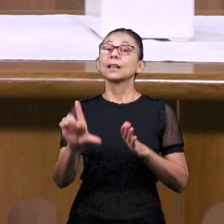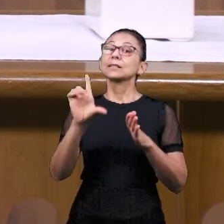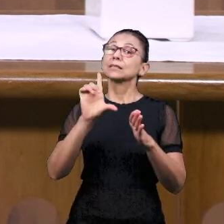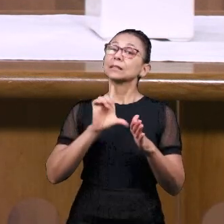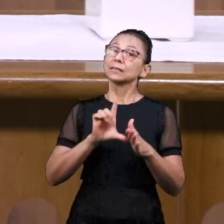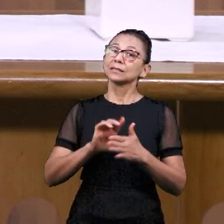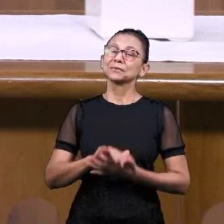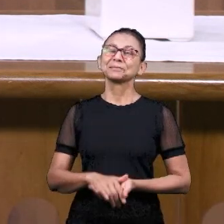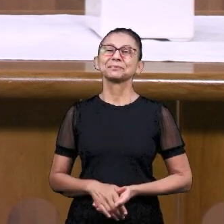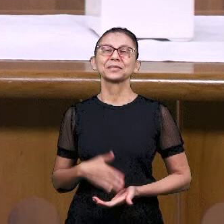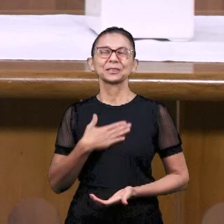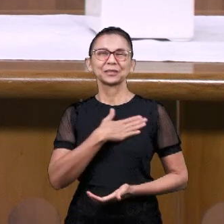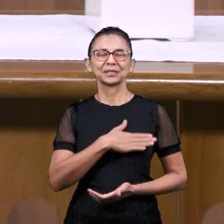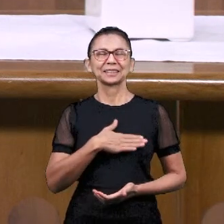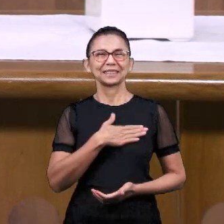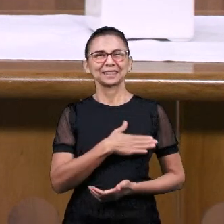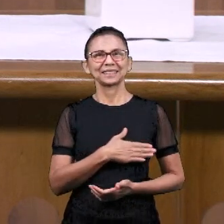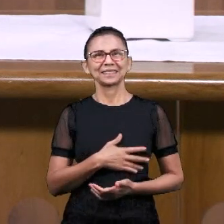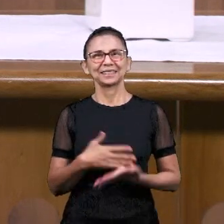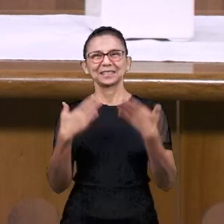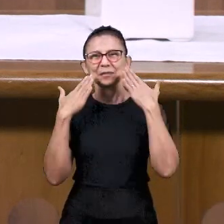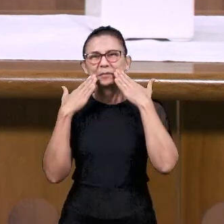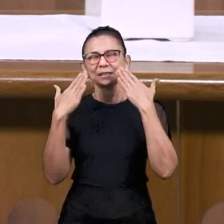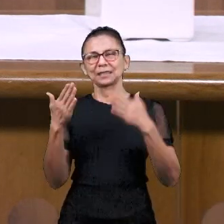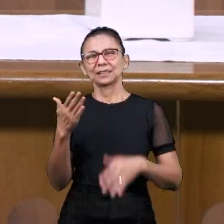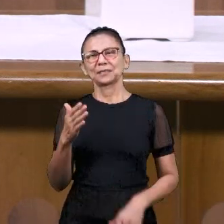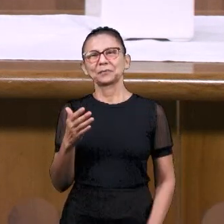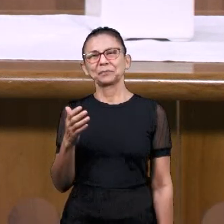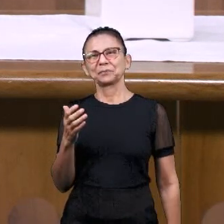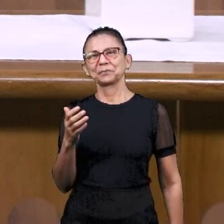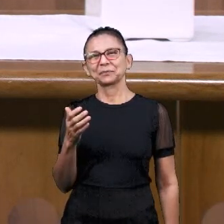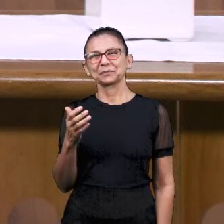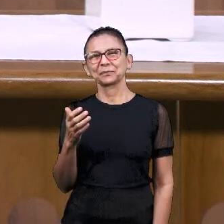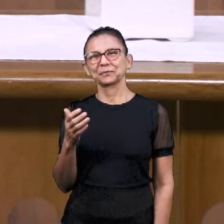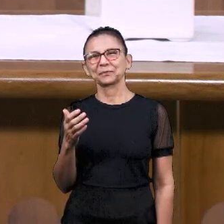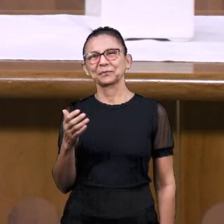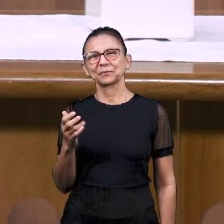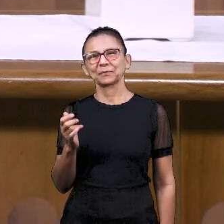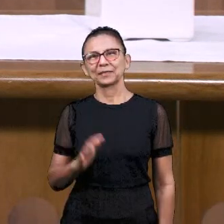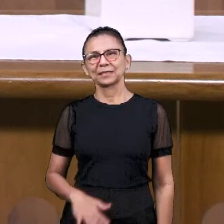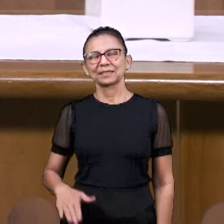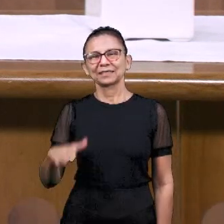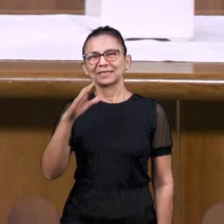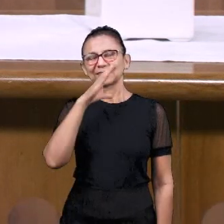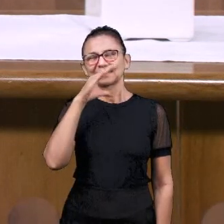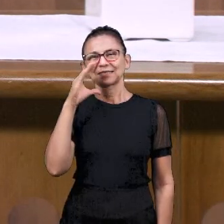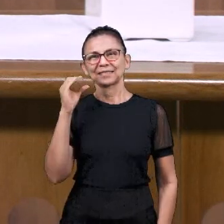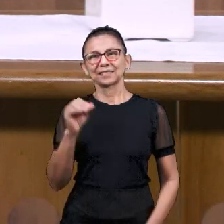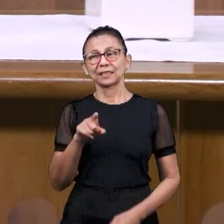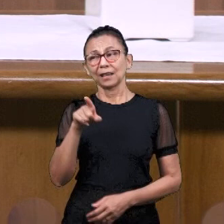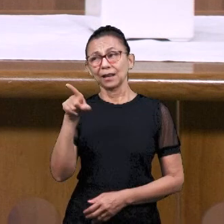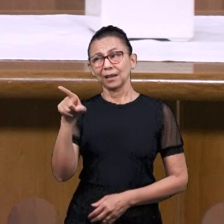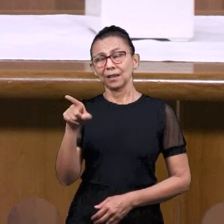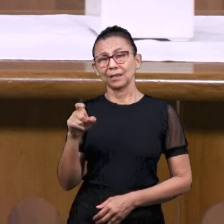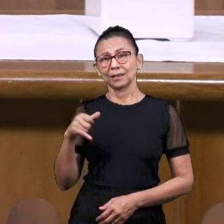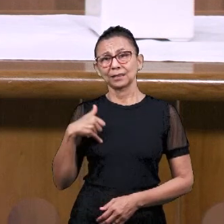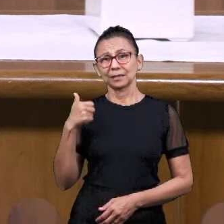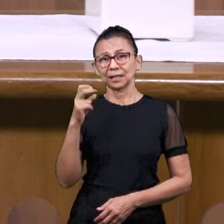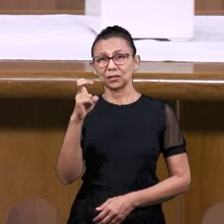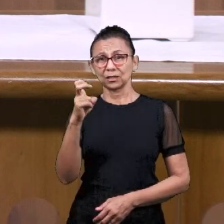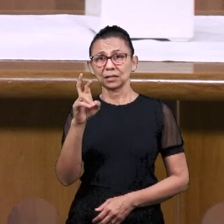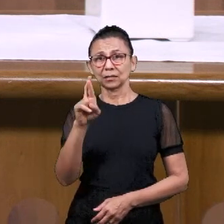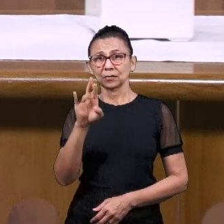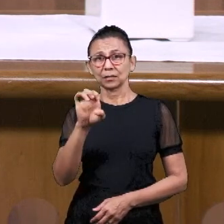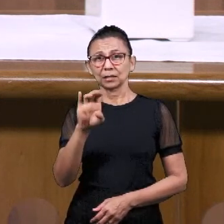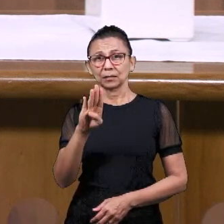présenter aux enfants intermédiaires et adolescents notre sœur Rebecca de 5 ans d'âge. Rebecca, elle va donner une